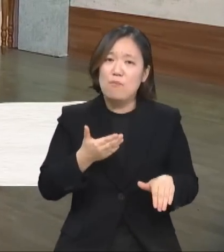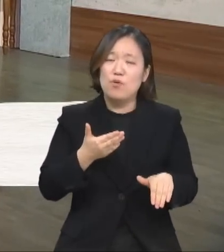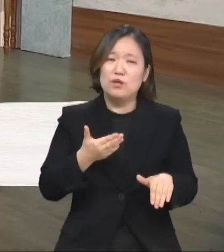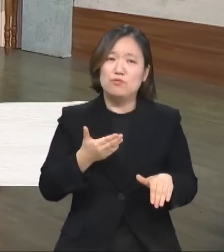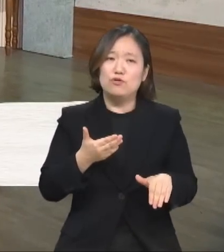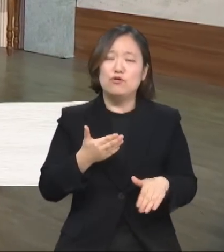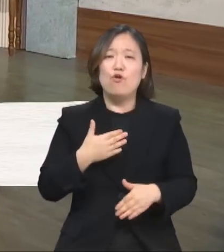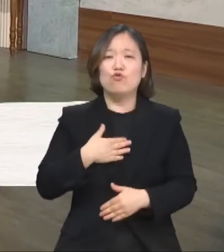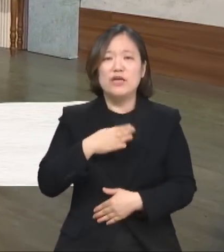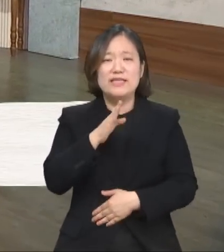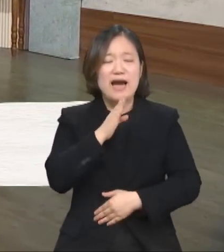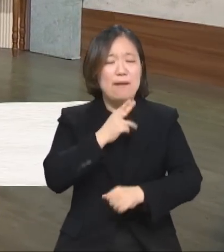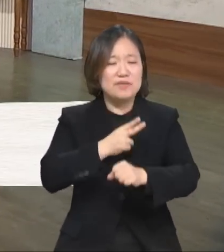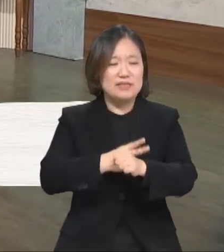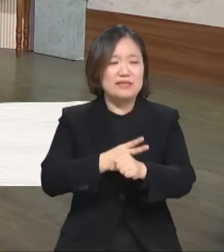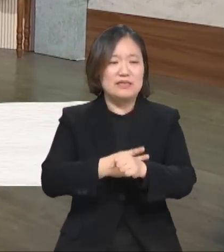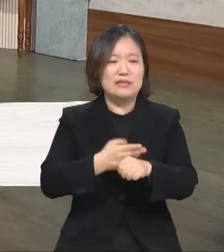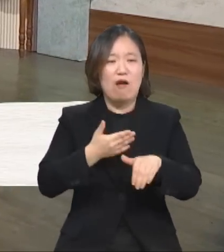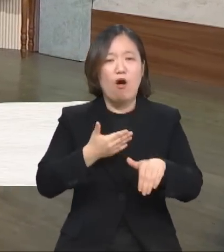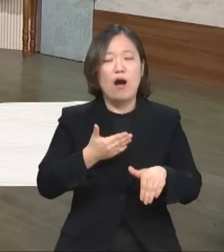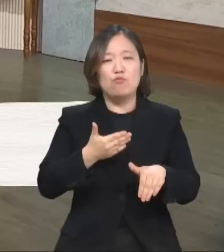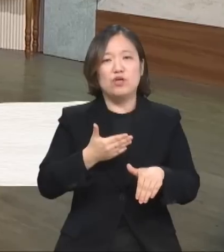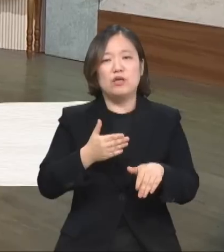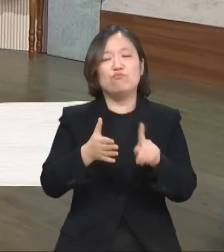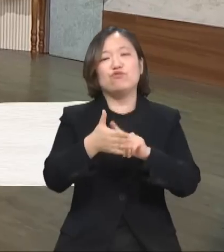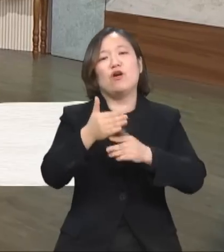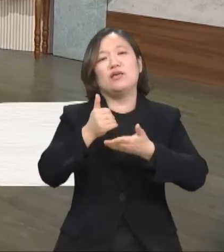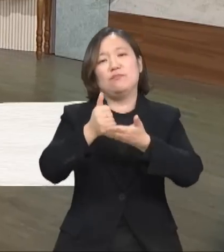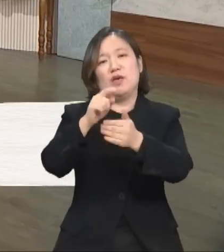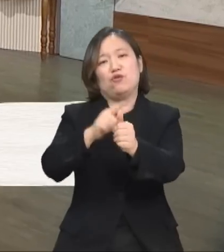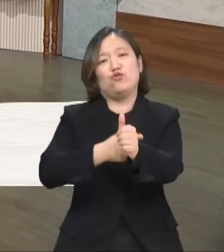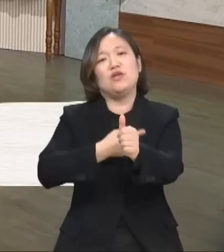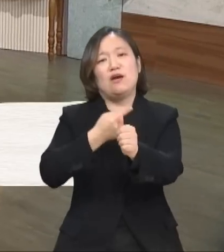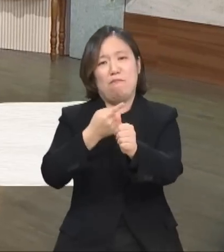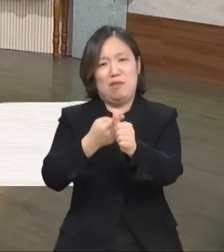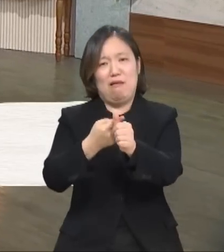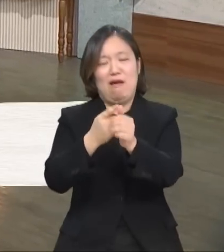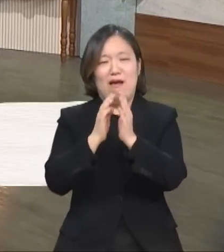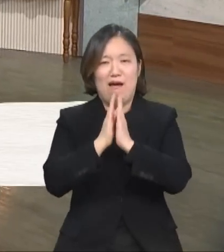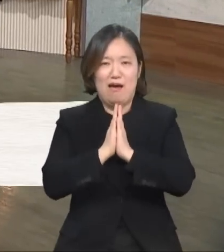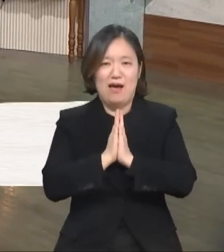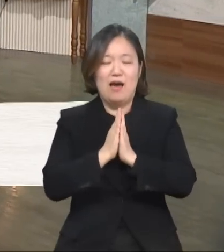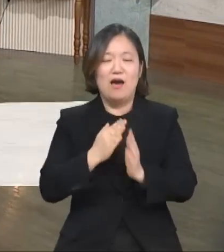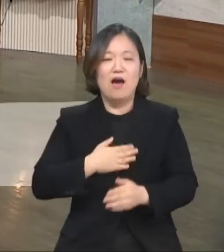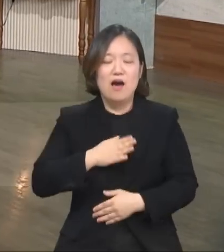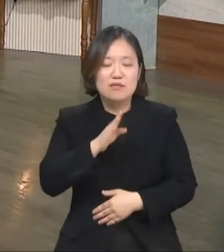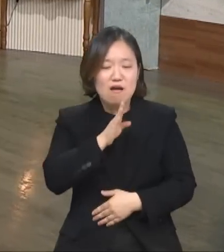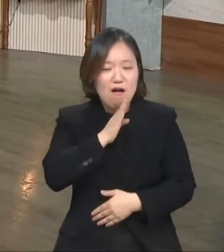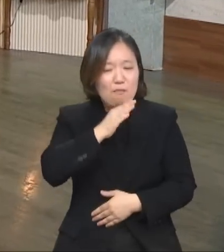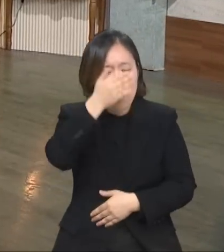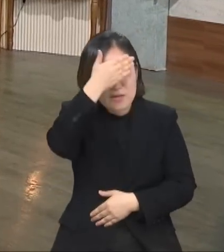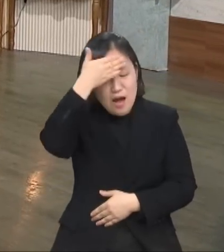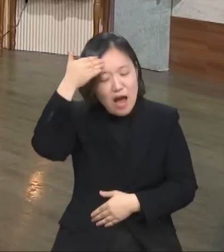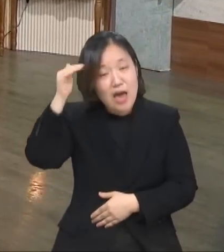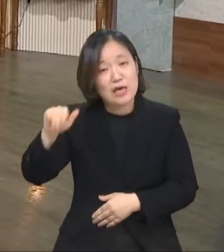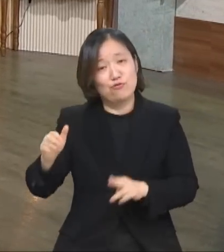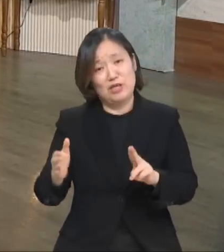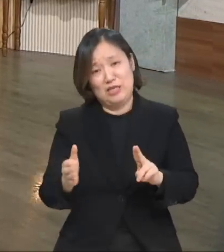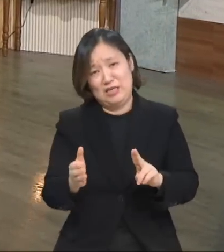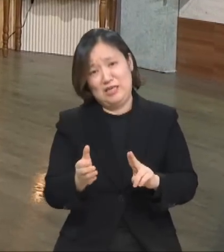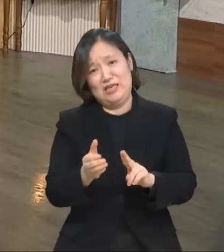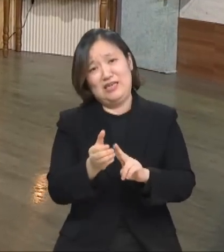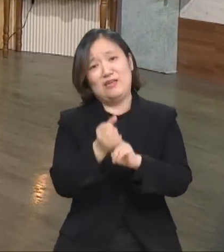시아 본사 서가모니불 정말 다행이고 정말 기적 같은 일이고 우리